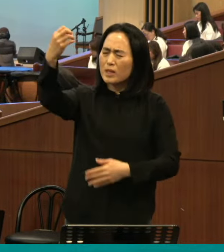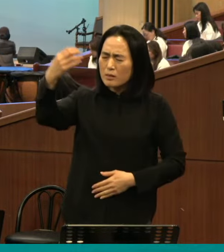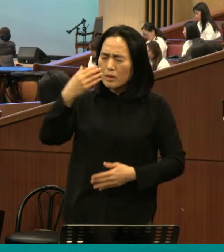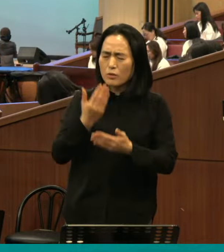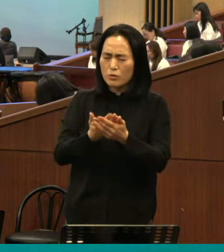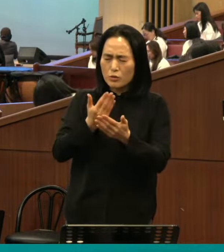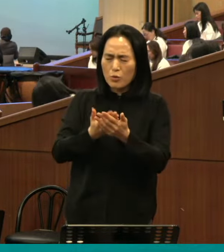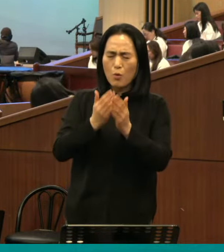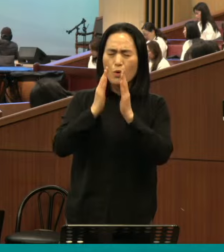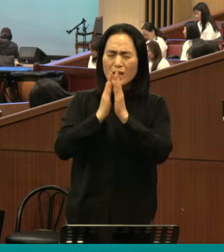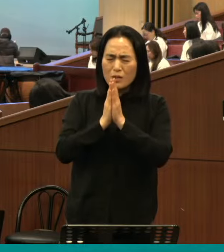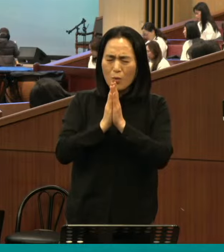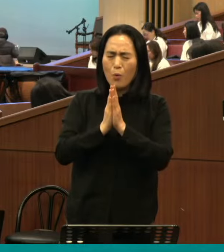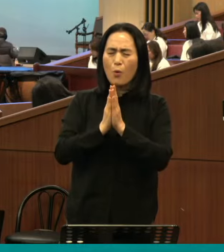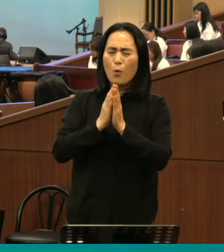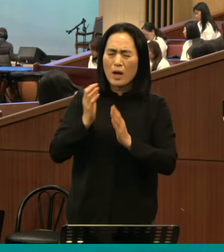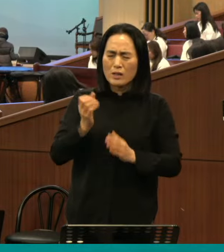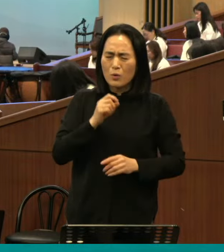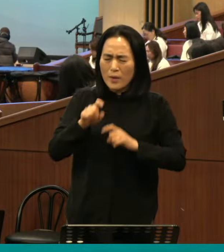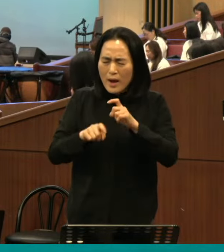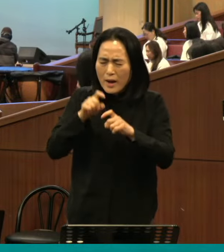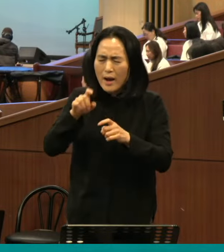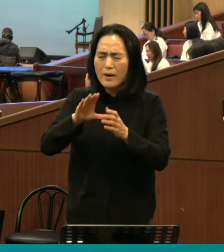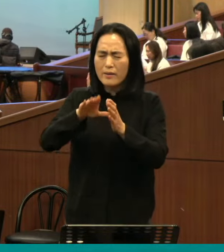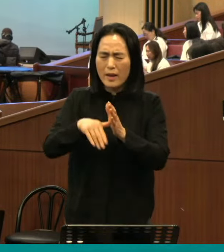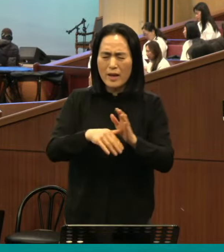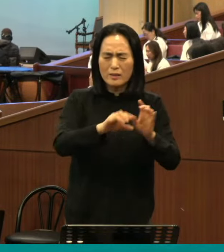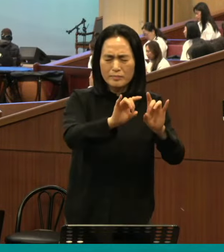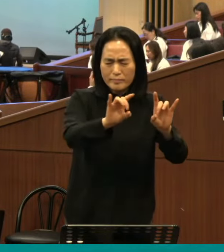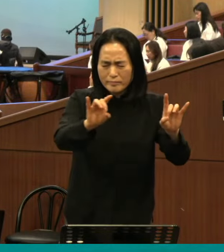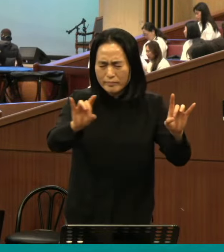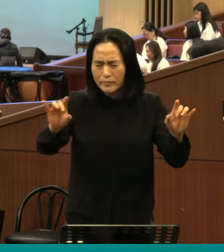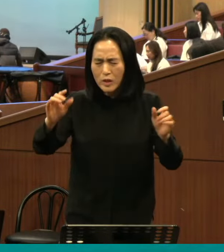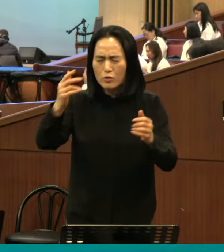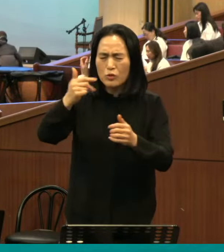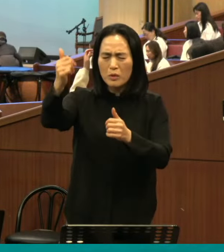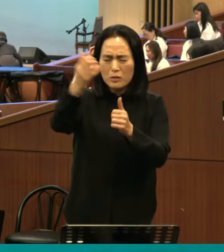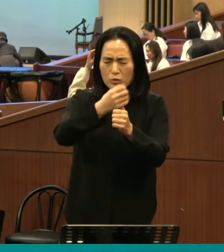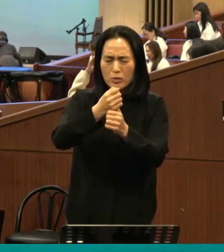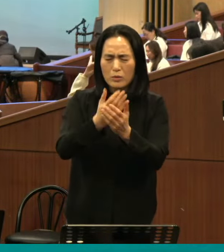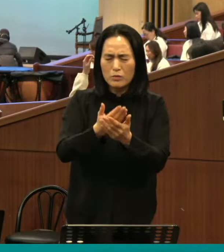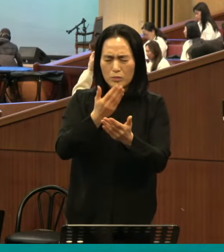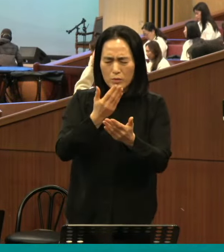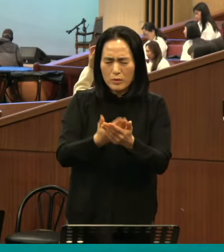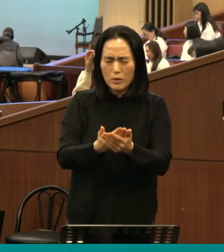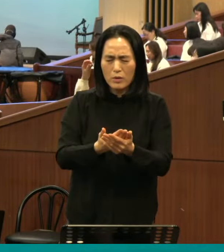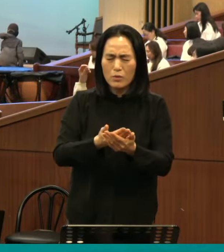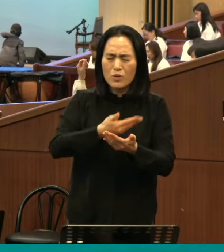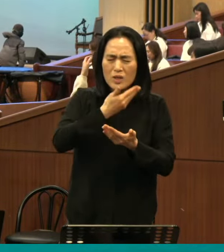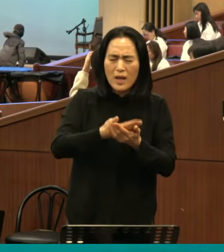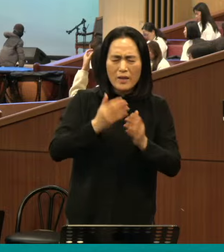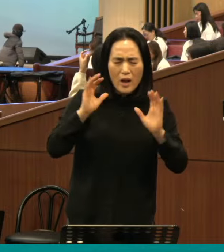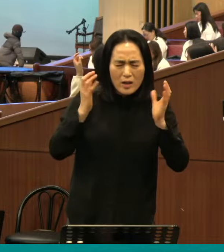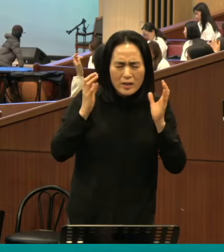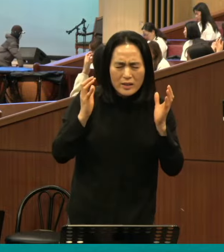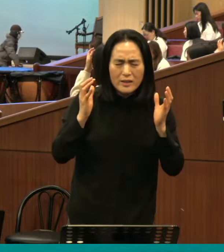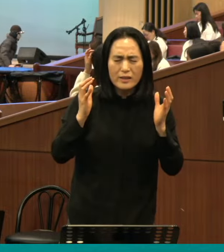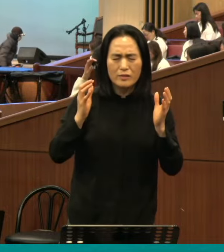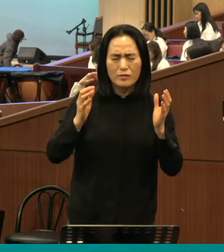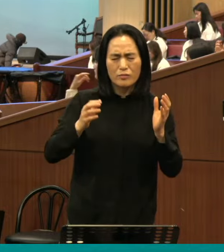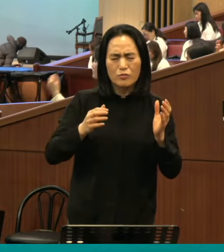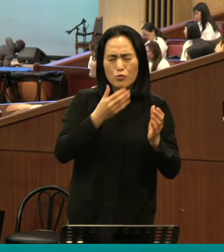주의 성령이 우리의 각자 한 심령을 붙잡아 주시기를 소원하옵고 귀한 어린 생명들 나왔습니다.